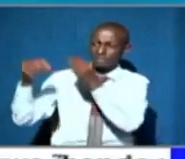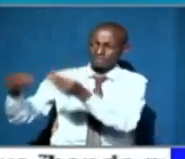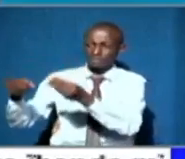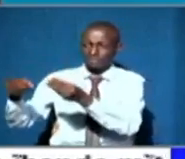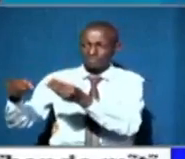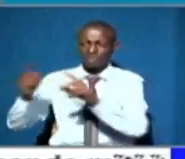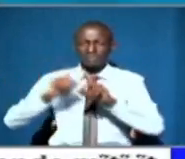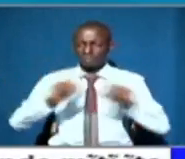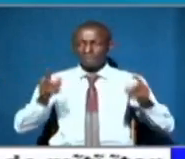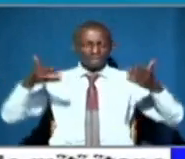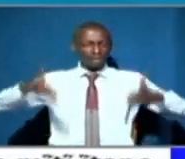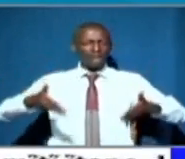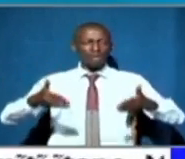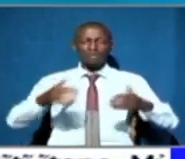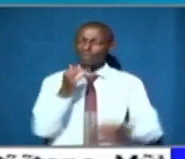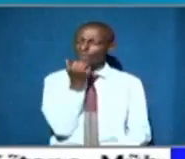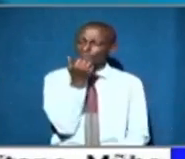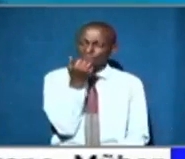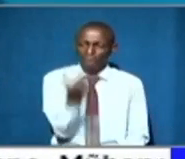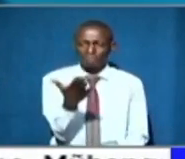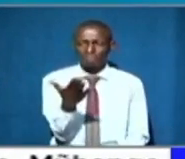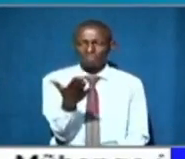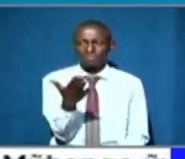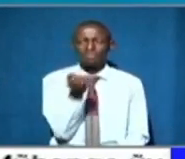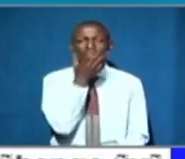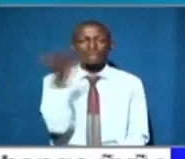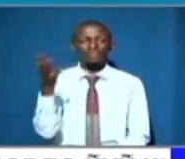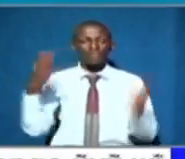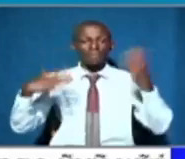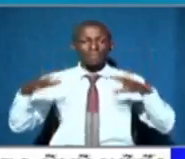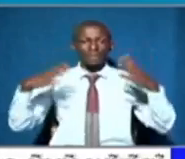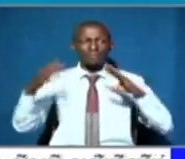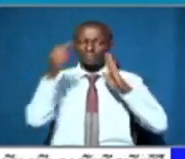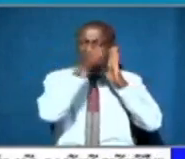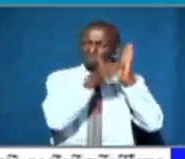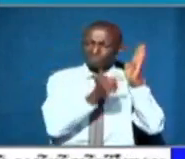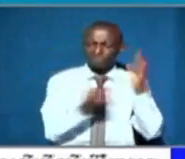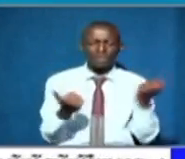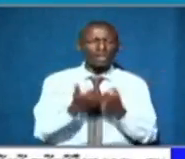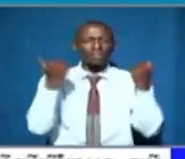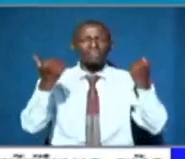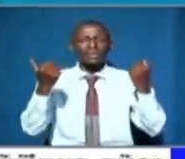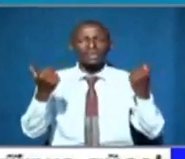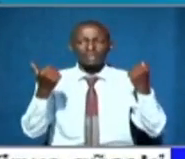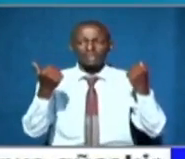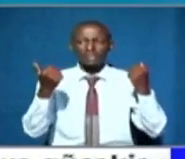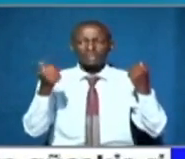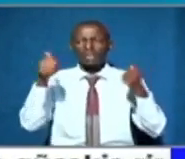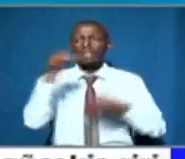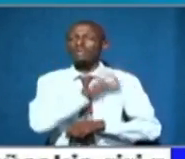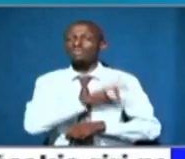No na tariu hatie maundu ta macio mothe. No kindu ingiera ndu itu maya mothe matireke kani ndu hena mundu ina faida rona